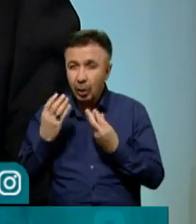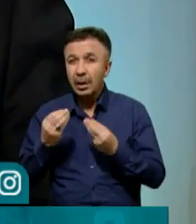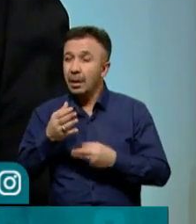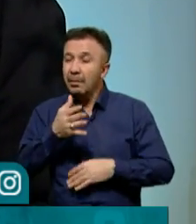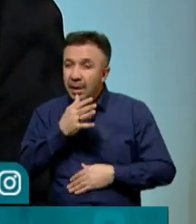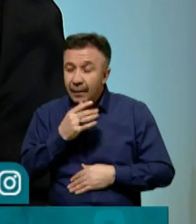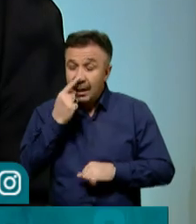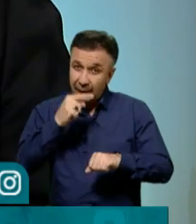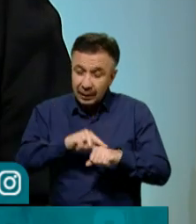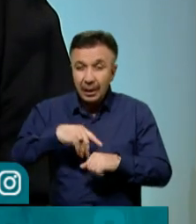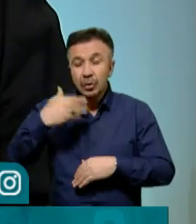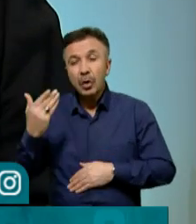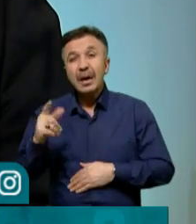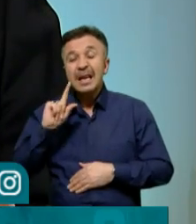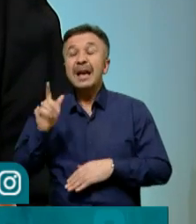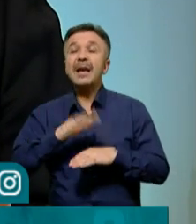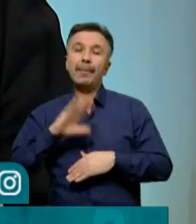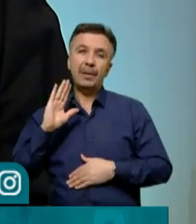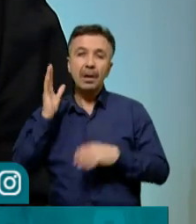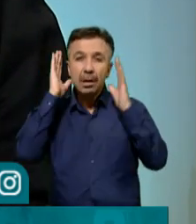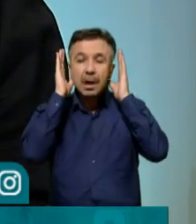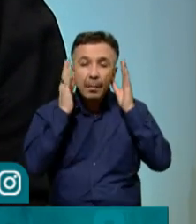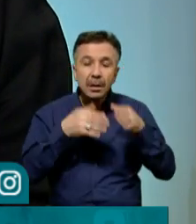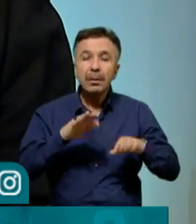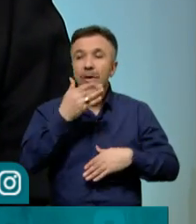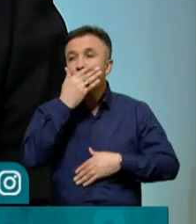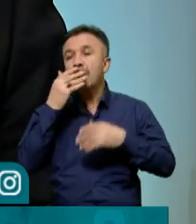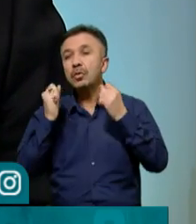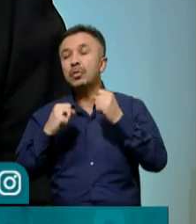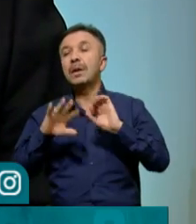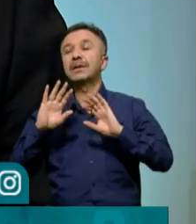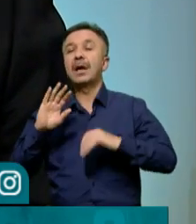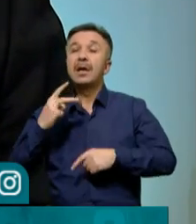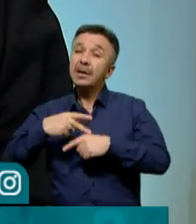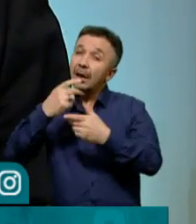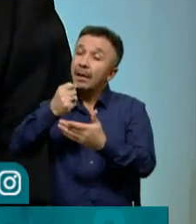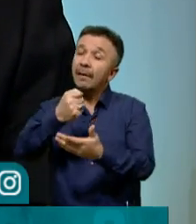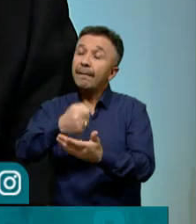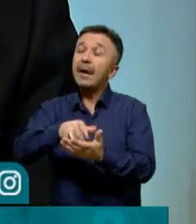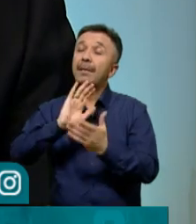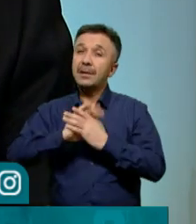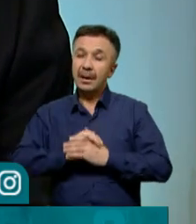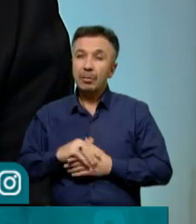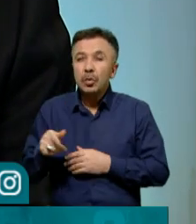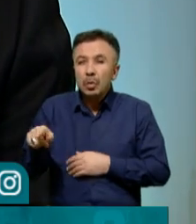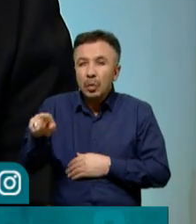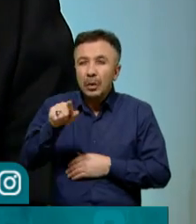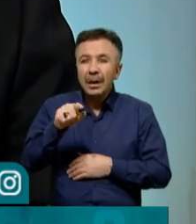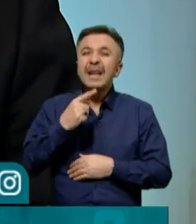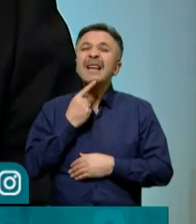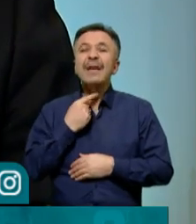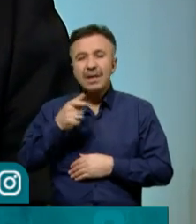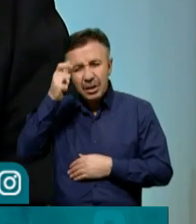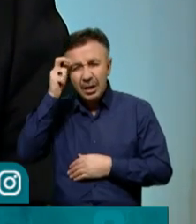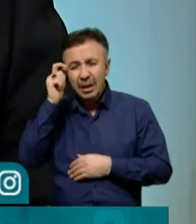sonra gereğini yerine getirmese, namaz kılmasa, oruç tutmasa, zekat vermese ama bütün bunları da nefsine uyduğundan,